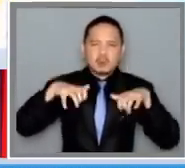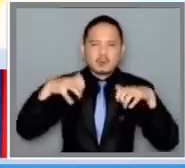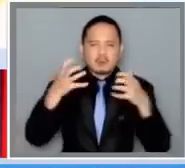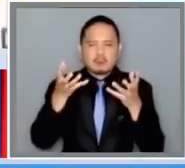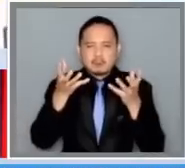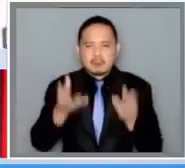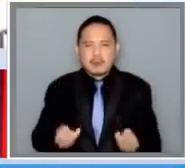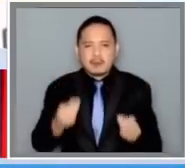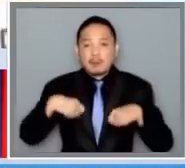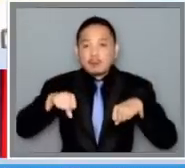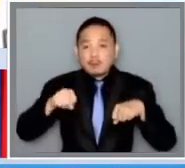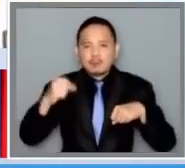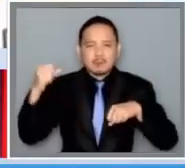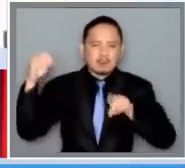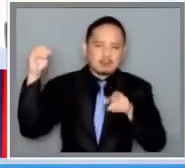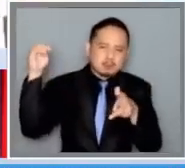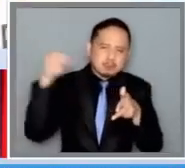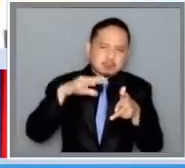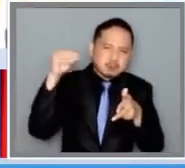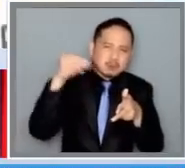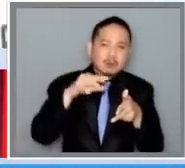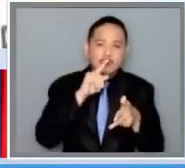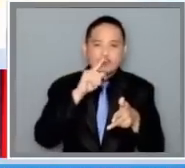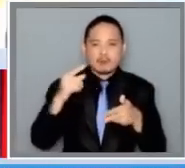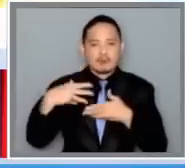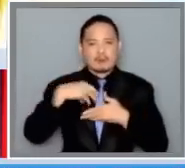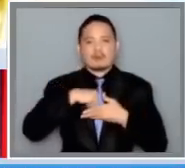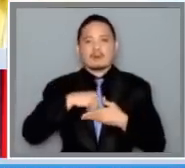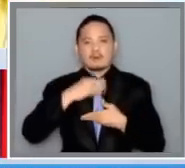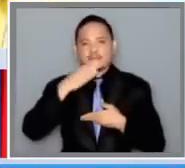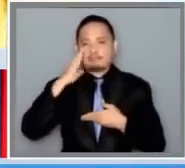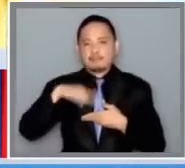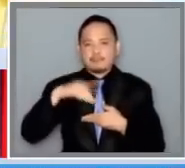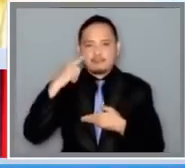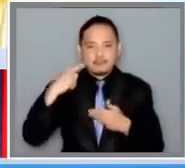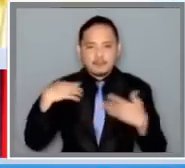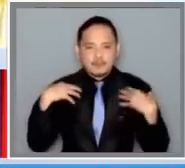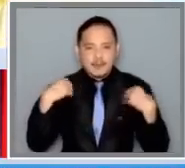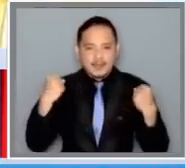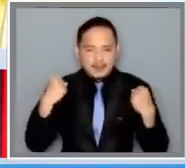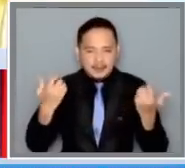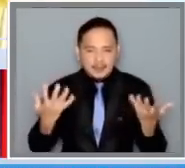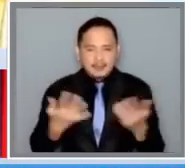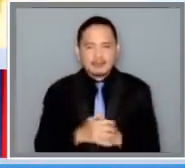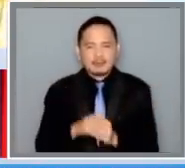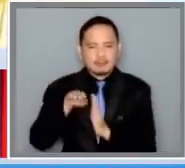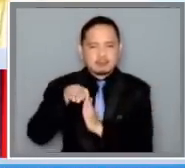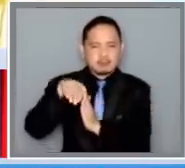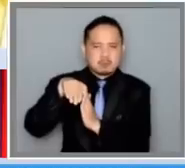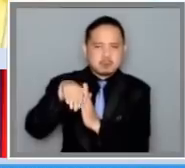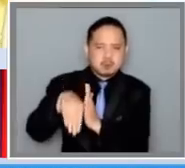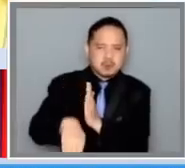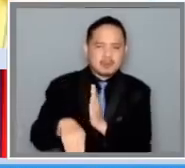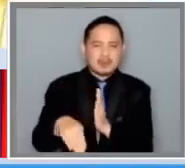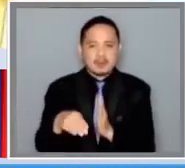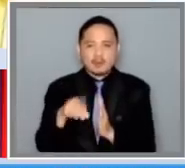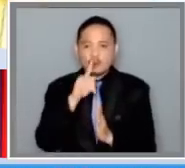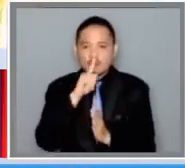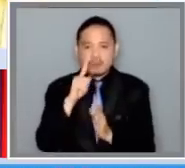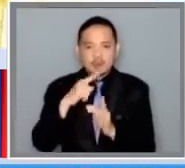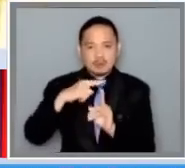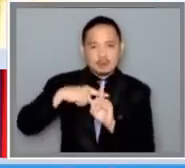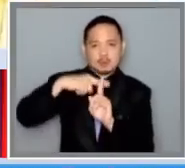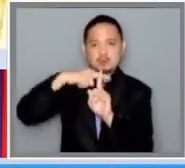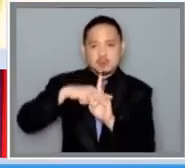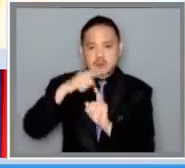nagkakaroon ng masamang epekto sa kalusugan natin dahil hindi talaga sanay ang katawan natin sa pagbabago-bago ng klima. Opo.